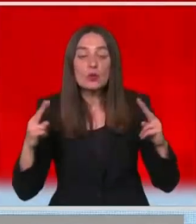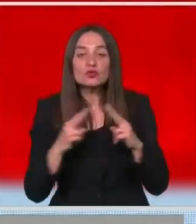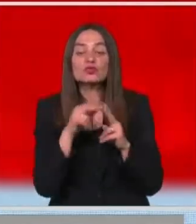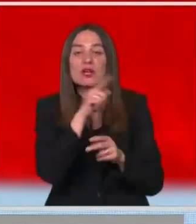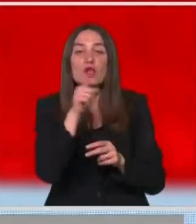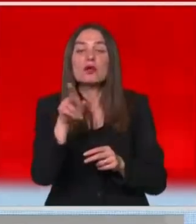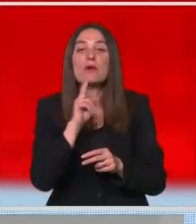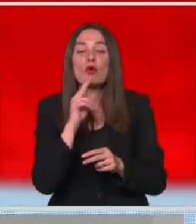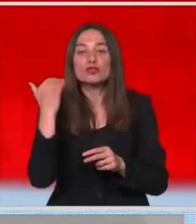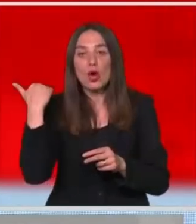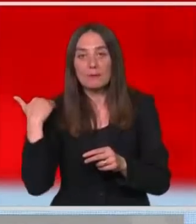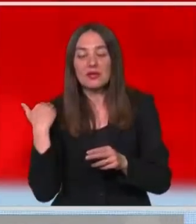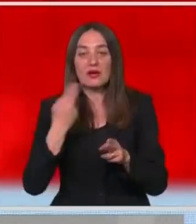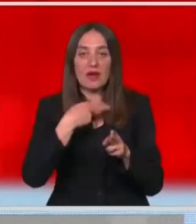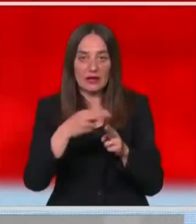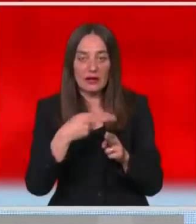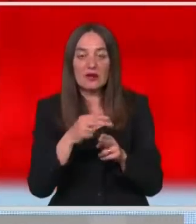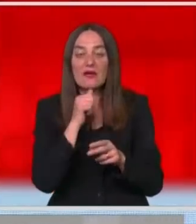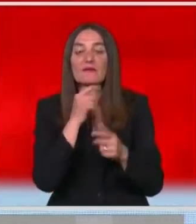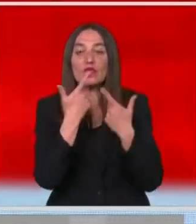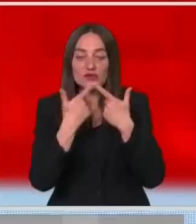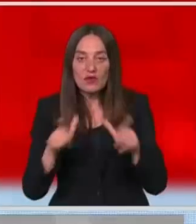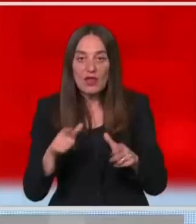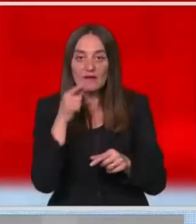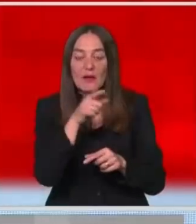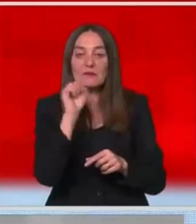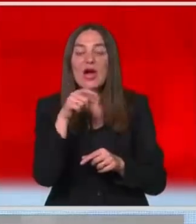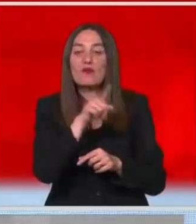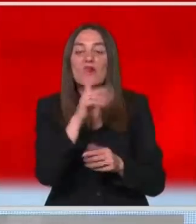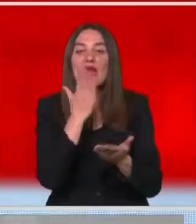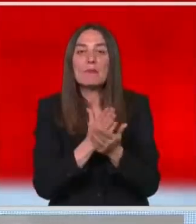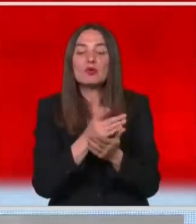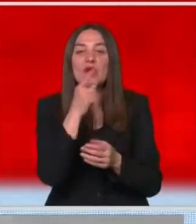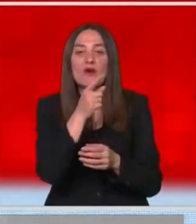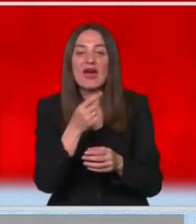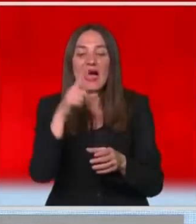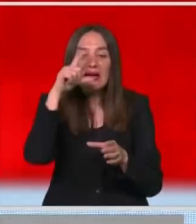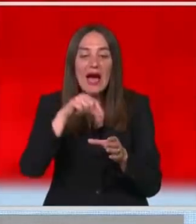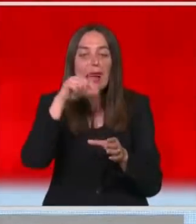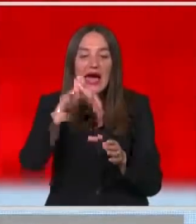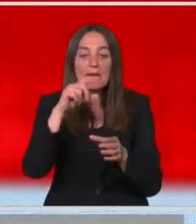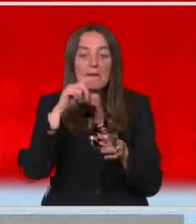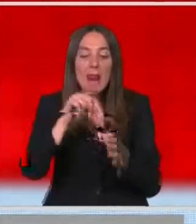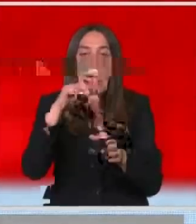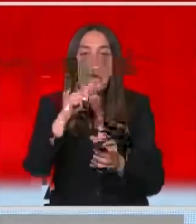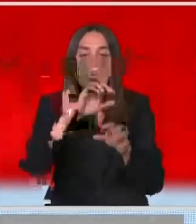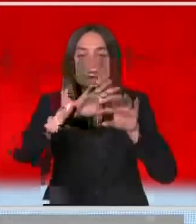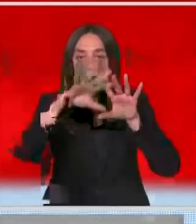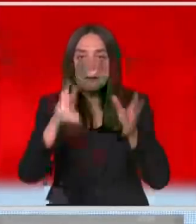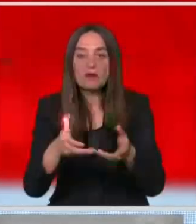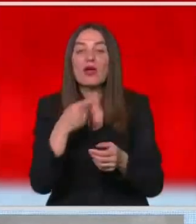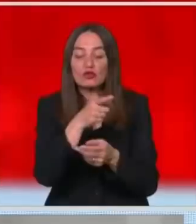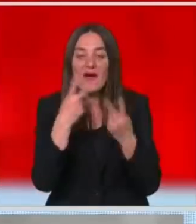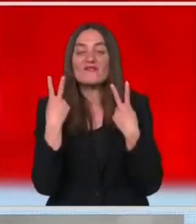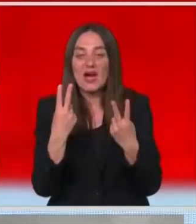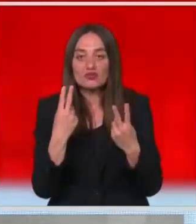onima koji su opterećeni kreditno i dozvoljava im da ovo ne bude ona kap u čaši koja će ih provaliti.